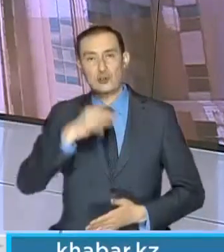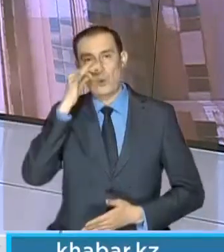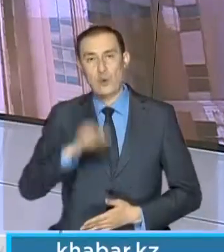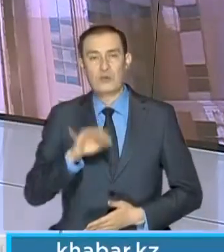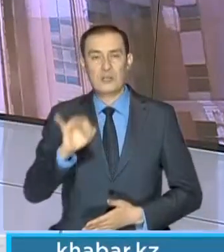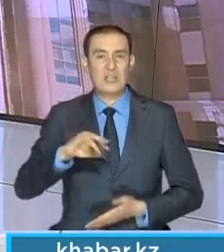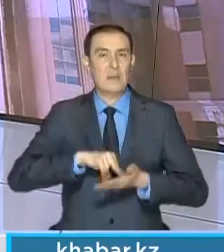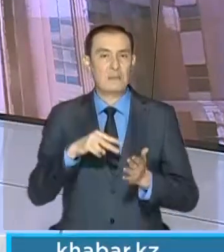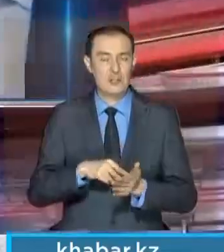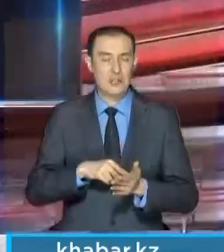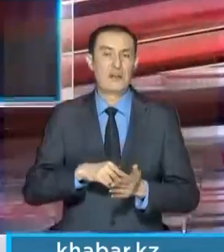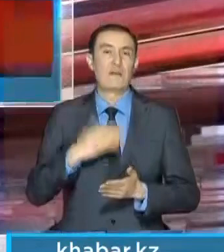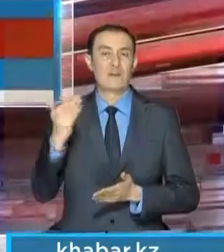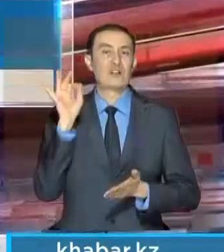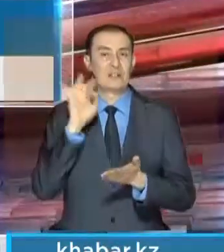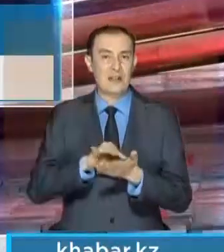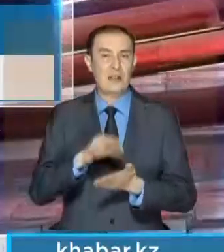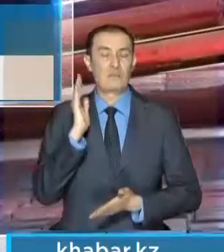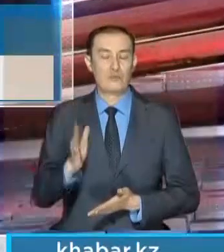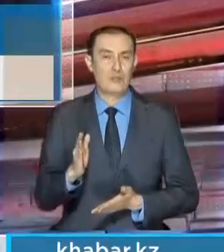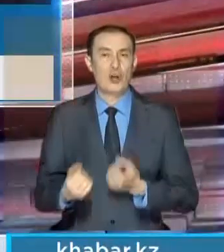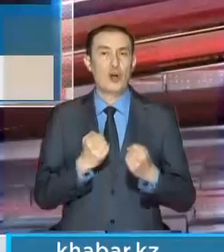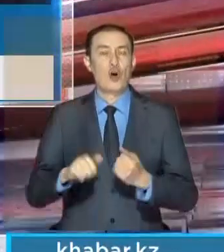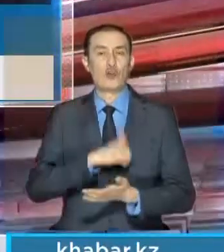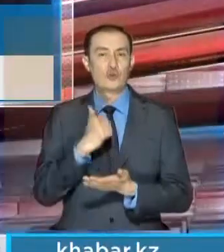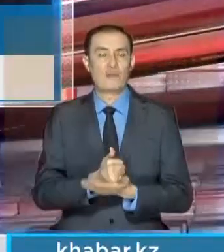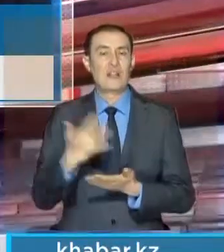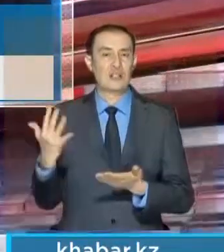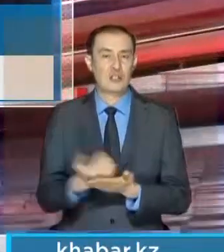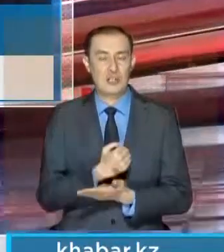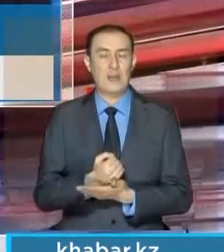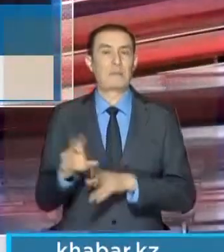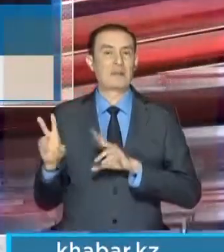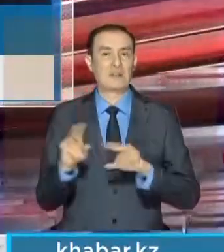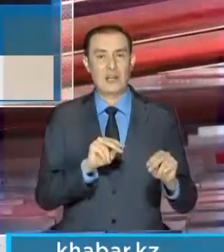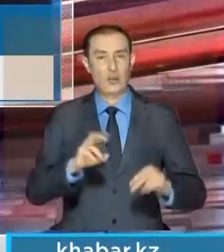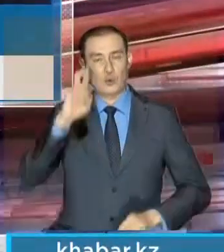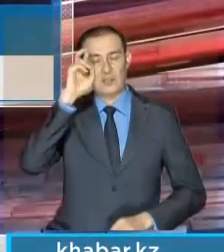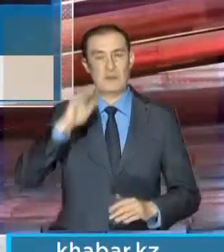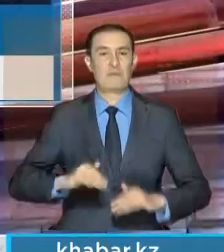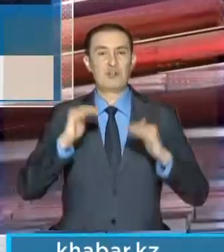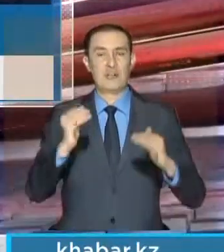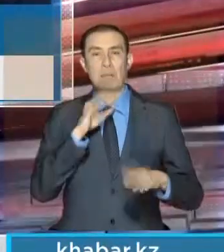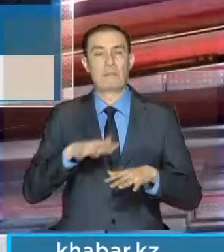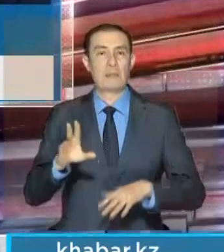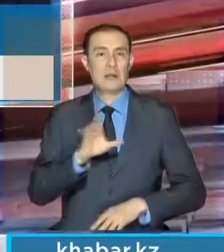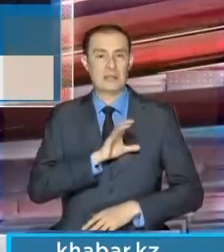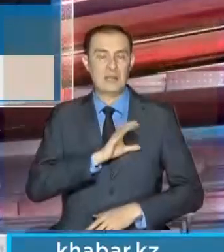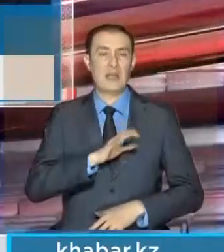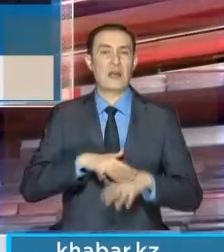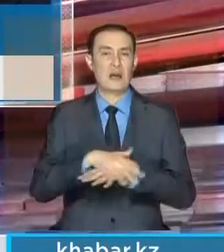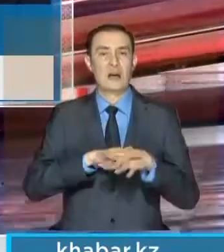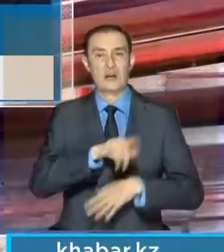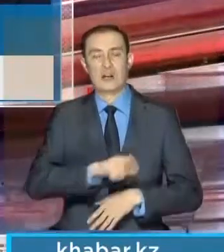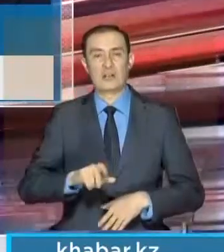и намеченные высокие цели станут незыблемой основой для достижения процветания страны и повышения благосостояния граждан,